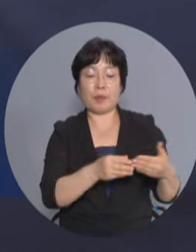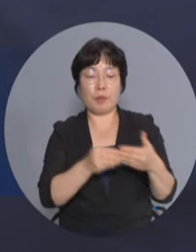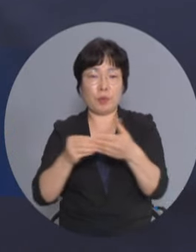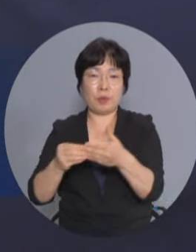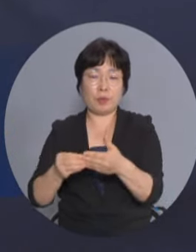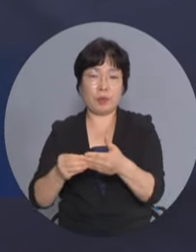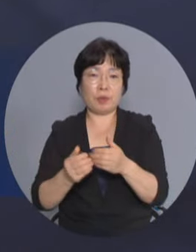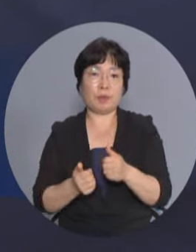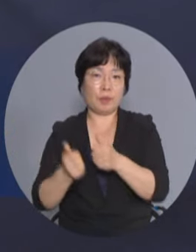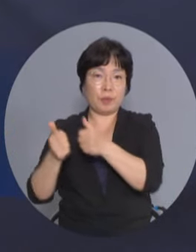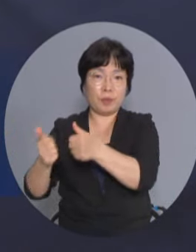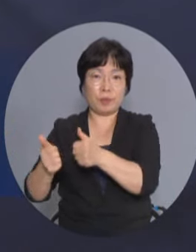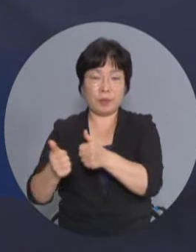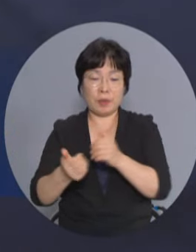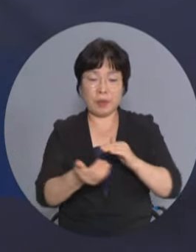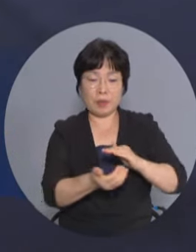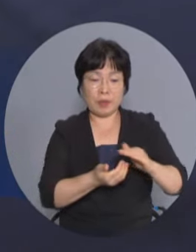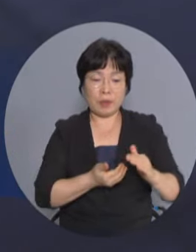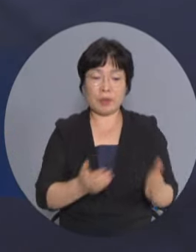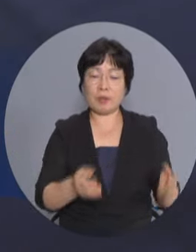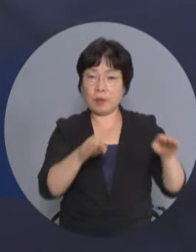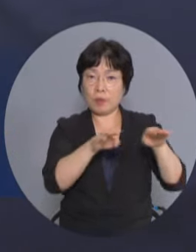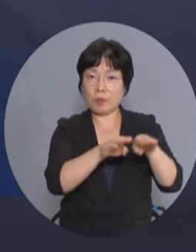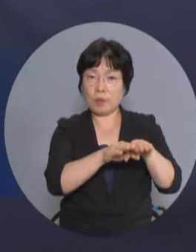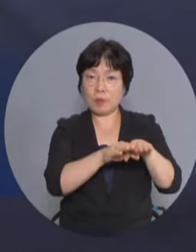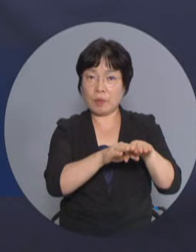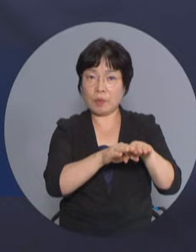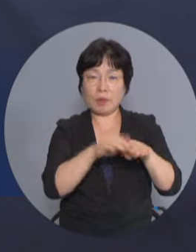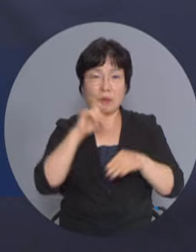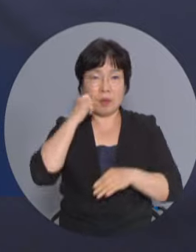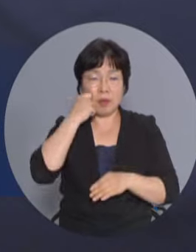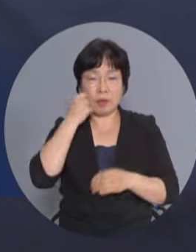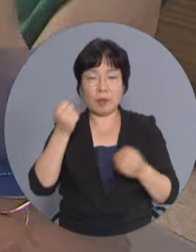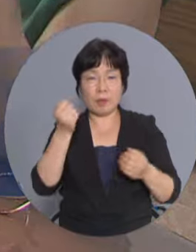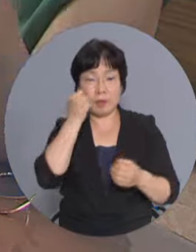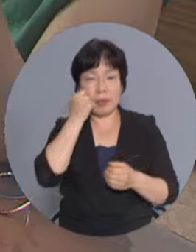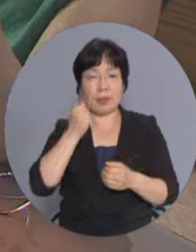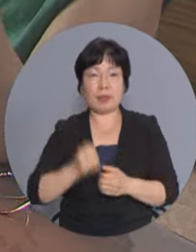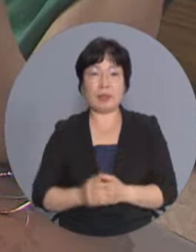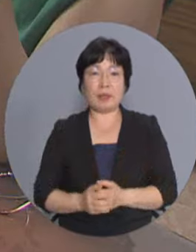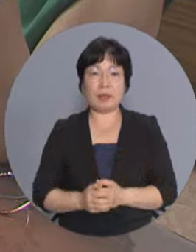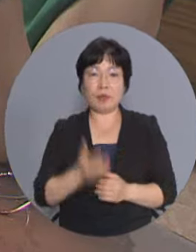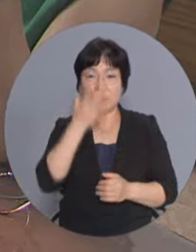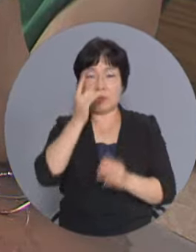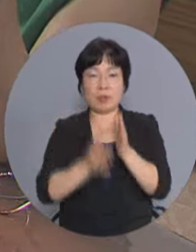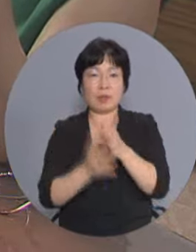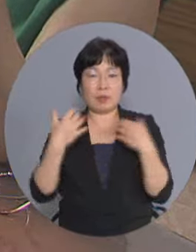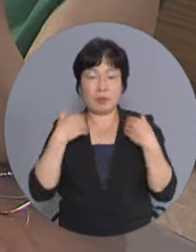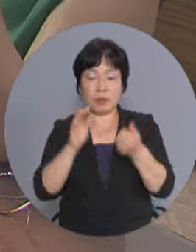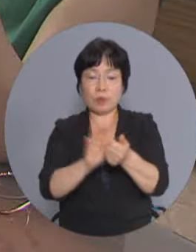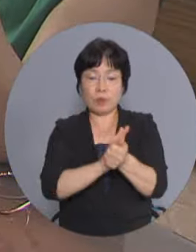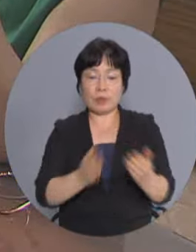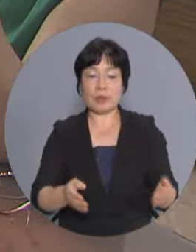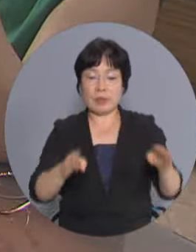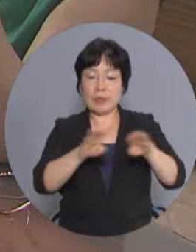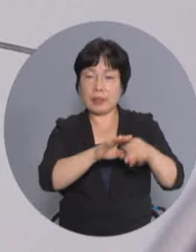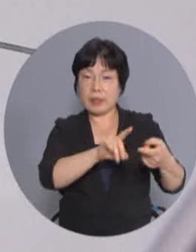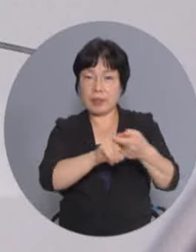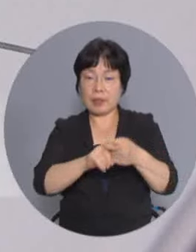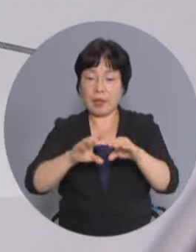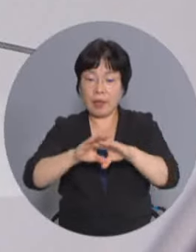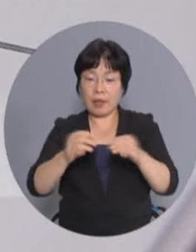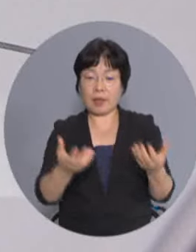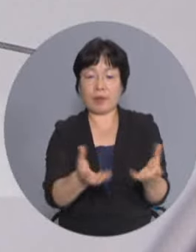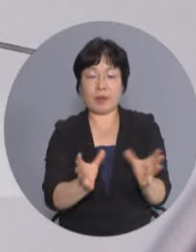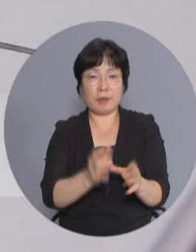따라서 기존에 있던 요양원은 굉장히 큰 어려움에 직면돼서. 순천시 노인요양시설연합회는